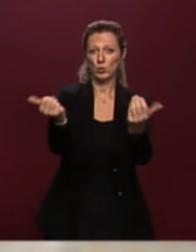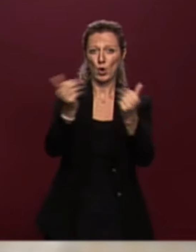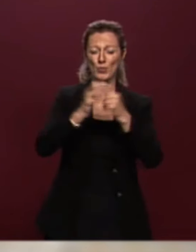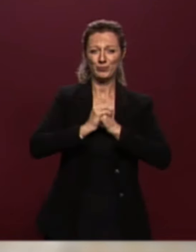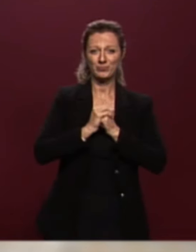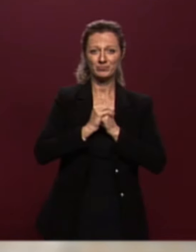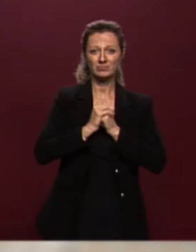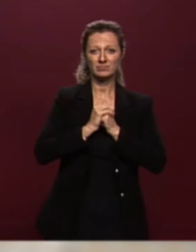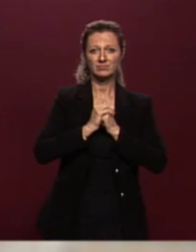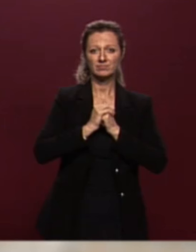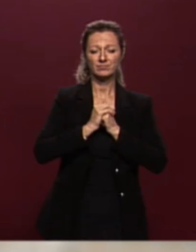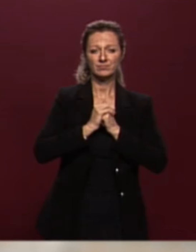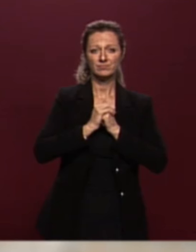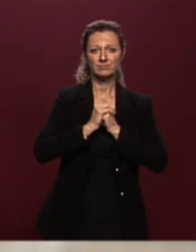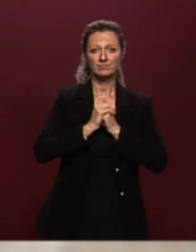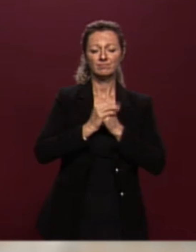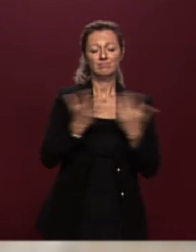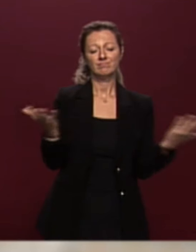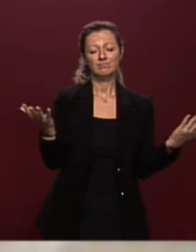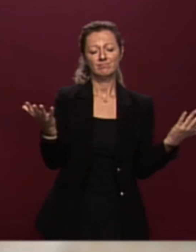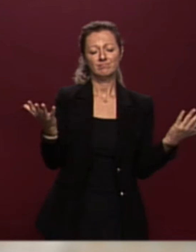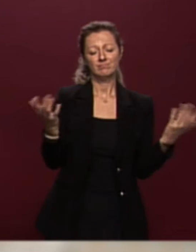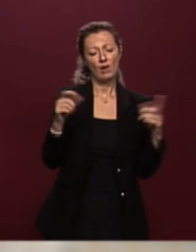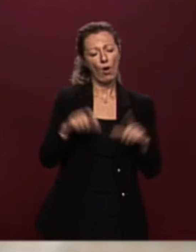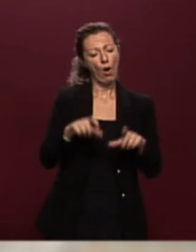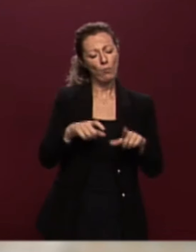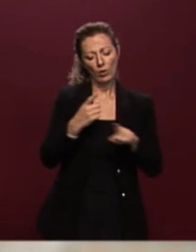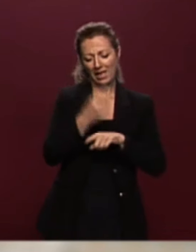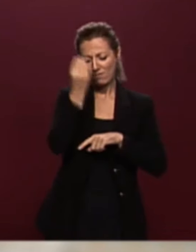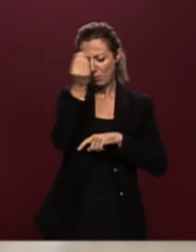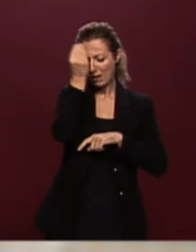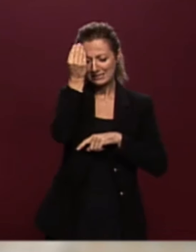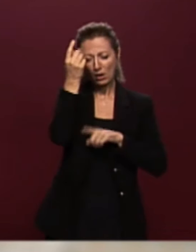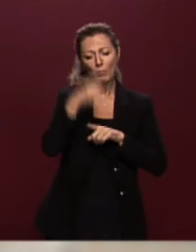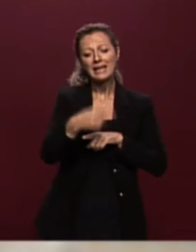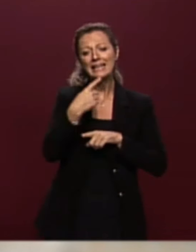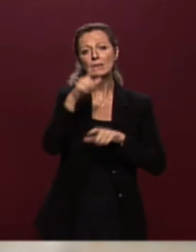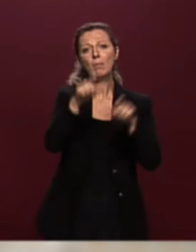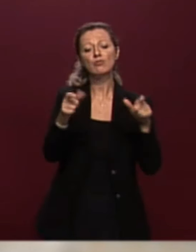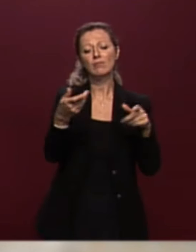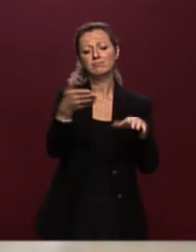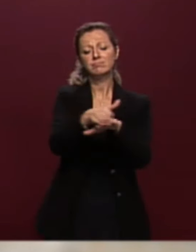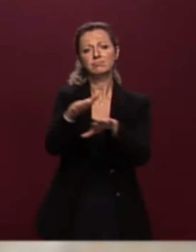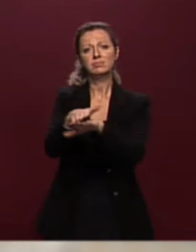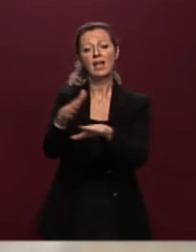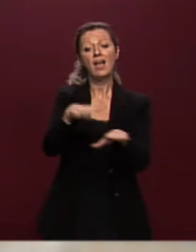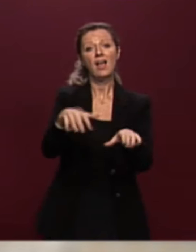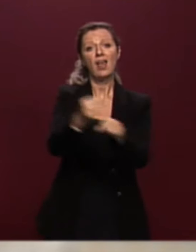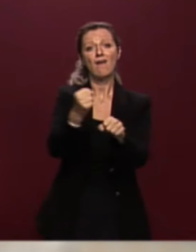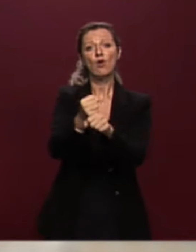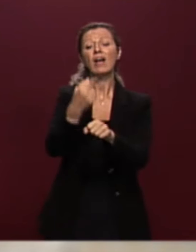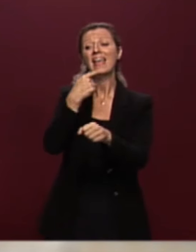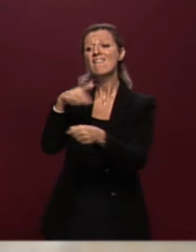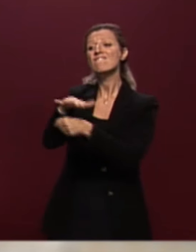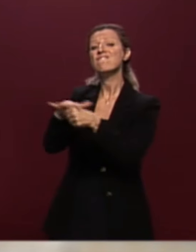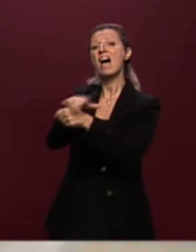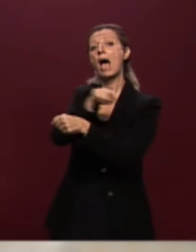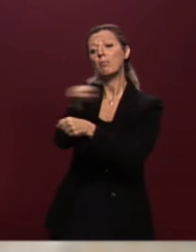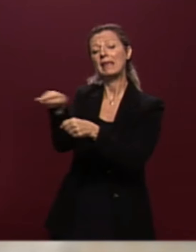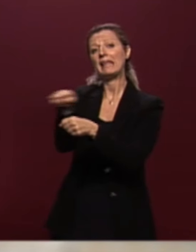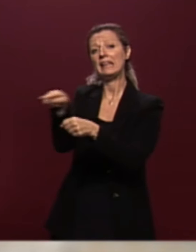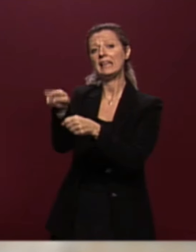un pensiero non può non andare a chi ha perso la vita sul lavoro, alle famiglie di chi ha perso la vita sul